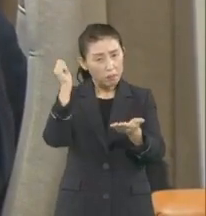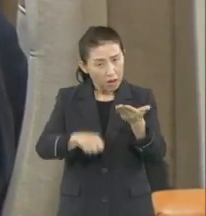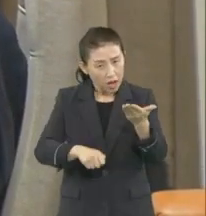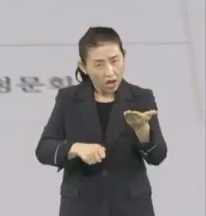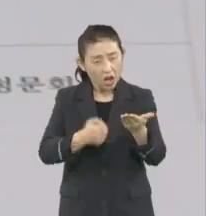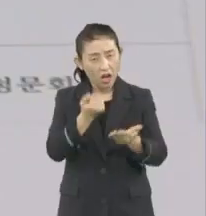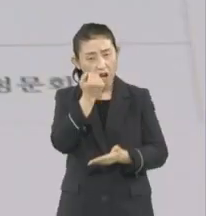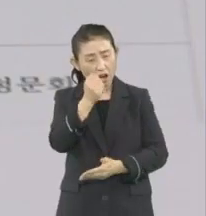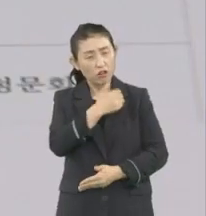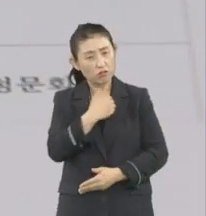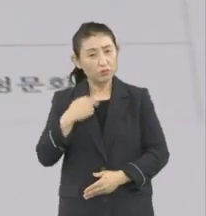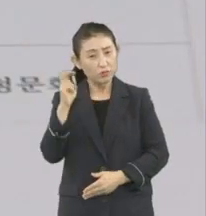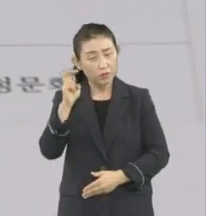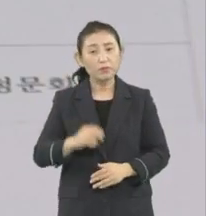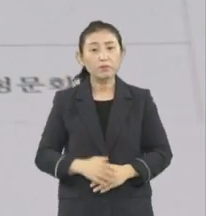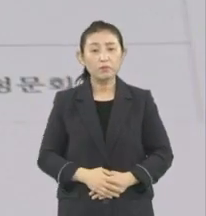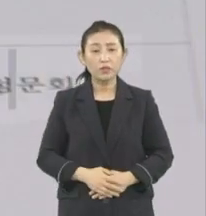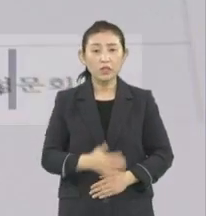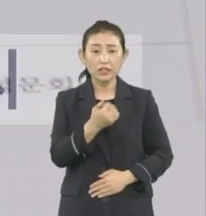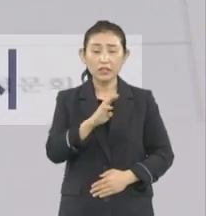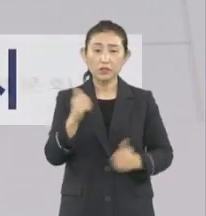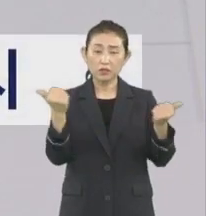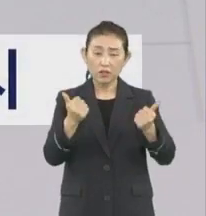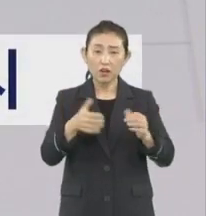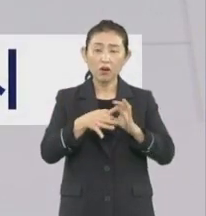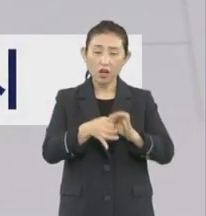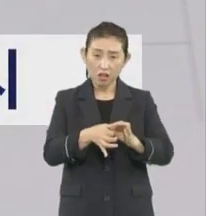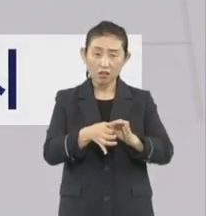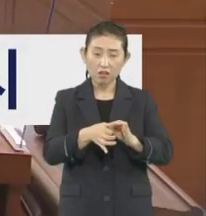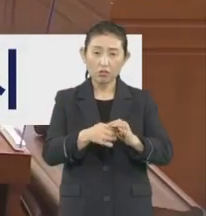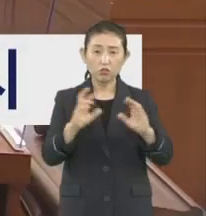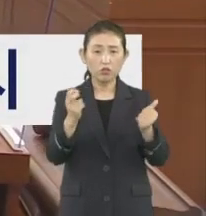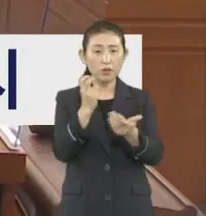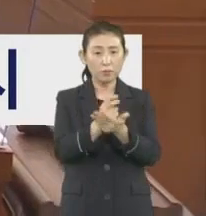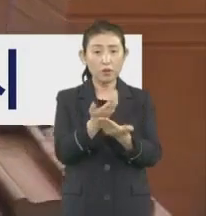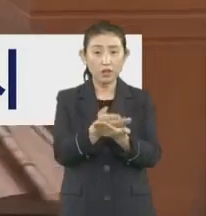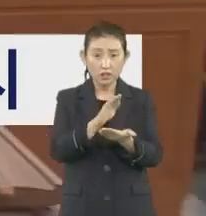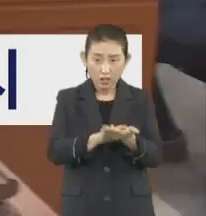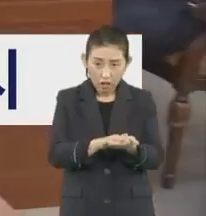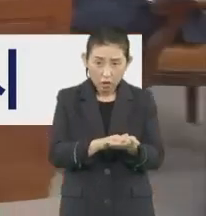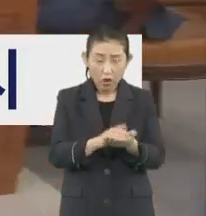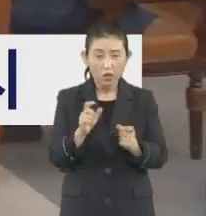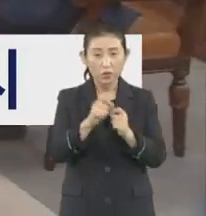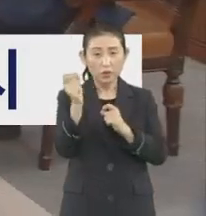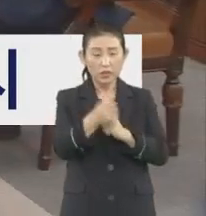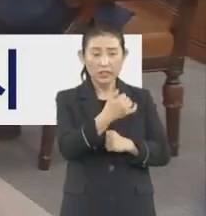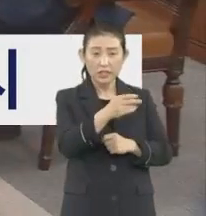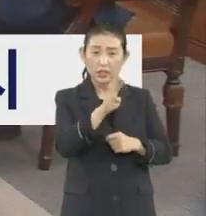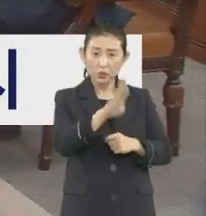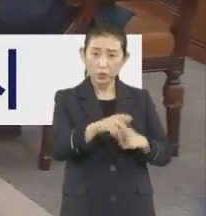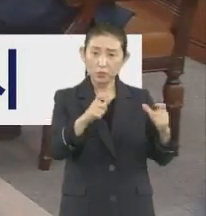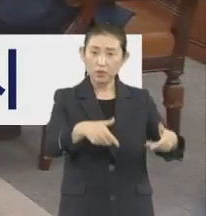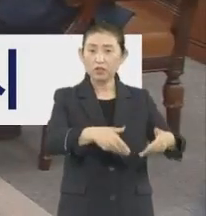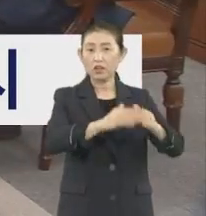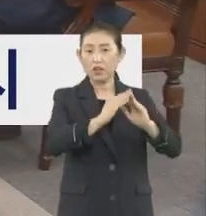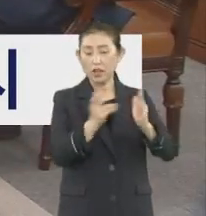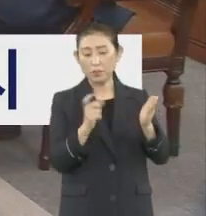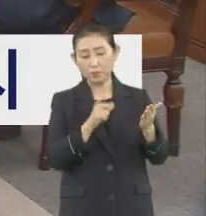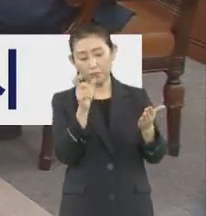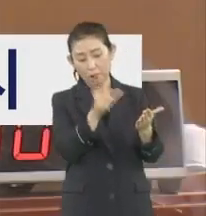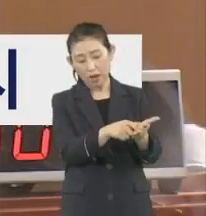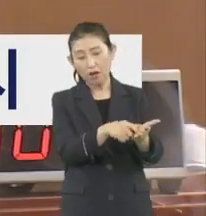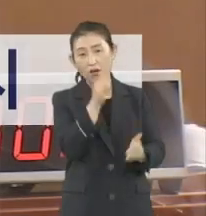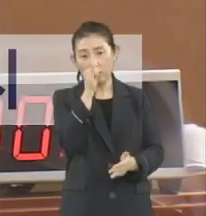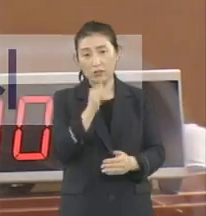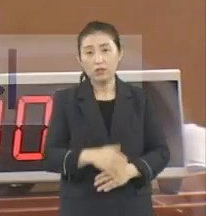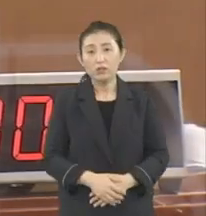보입니다. 국회 세종의사당 설치 근거인 국회법 개정안은 국회 분원으로 세종의사당을 둔다고 명시하고